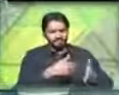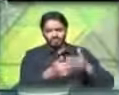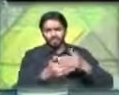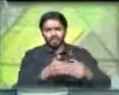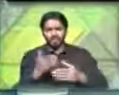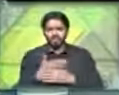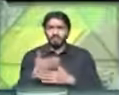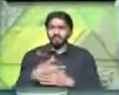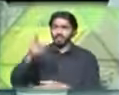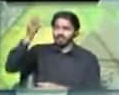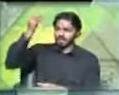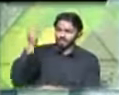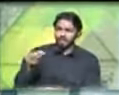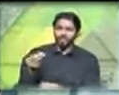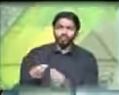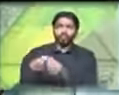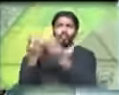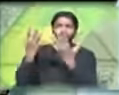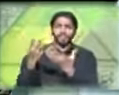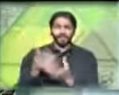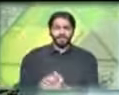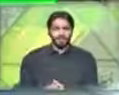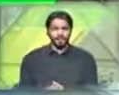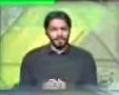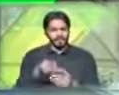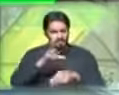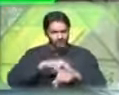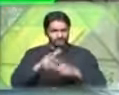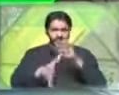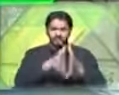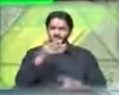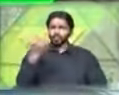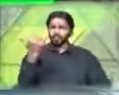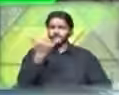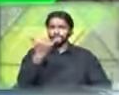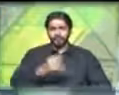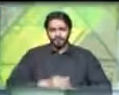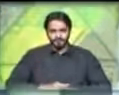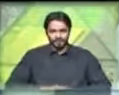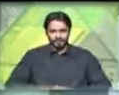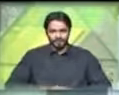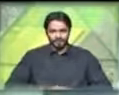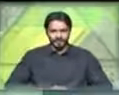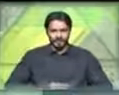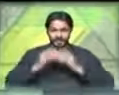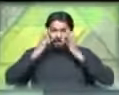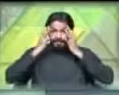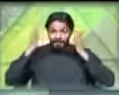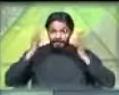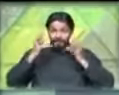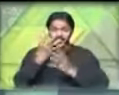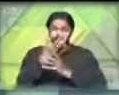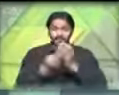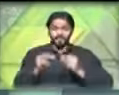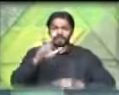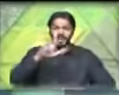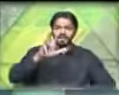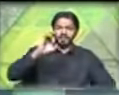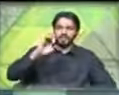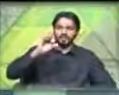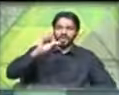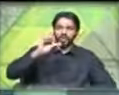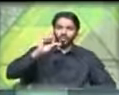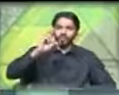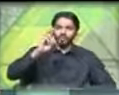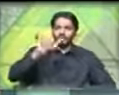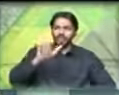إلى دليل واضح السبيل. كلام غالي أوي. مرة ثانية. يا ليت. كلام رائع. إمامنا ابن الجوزي عليه صحيح. كلام غالي